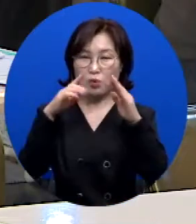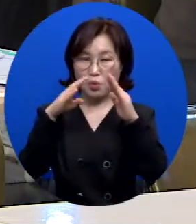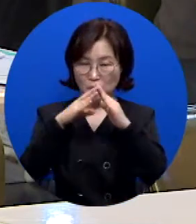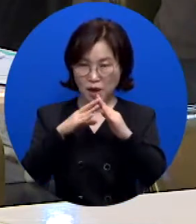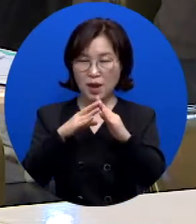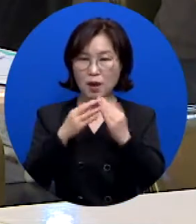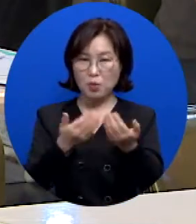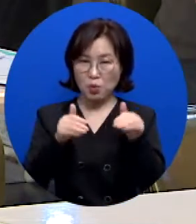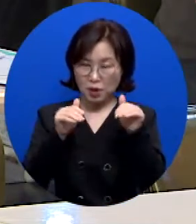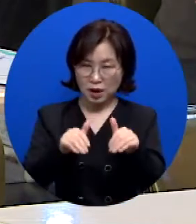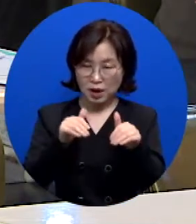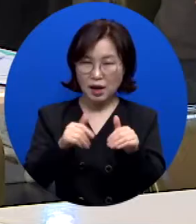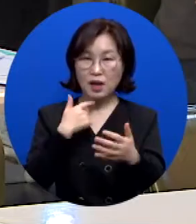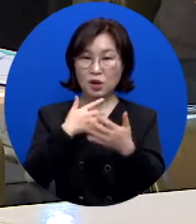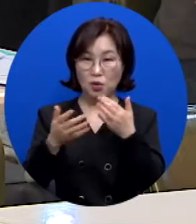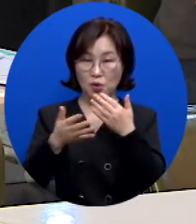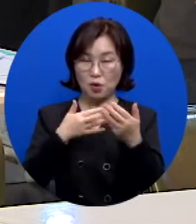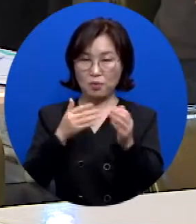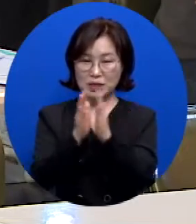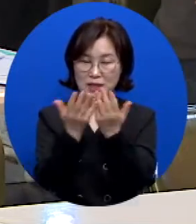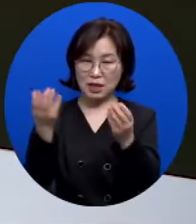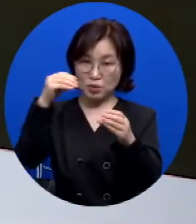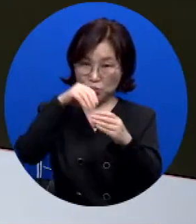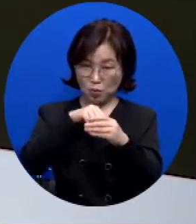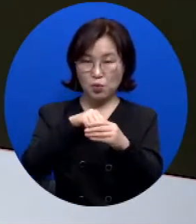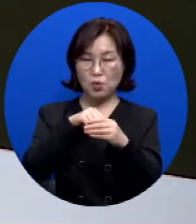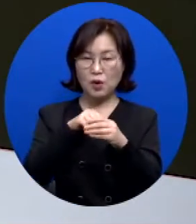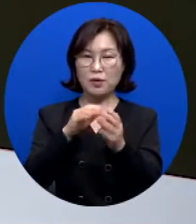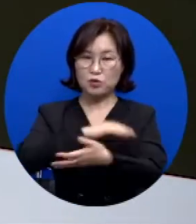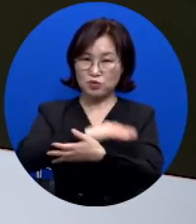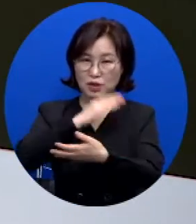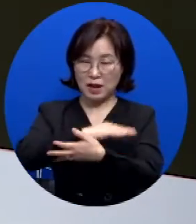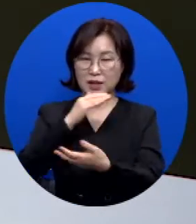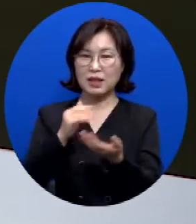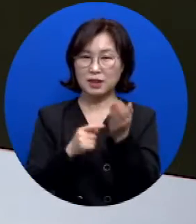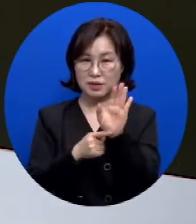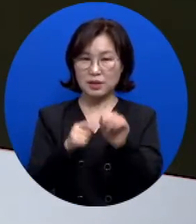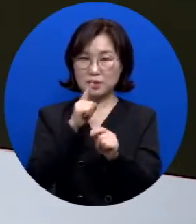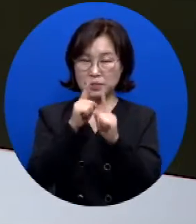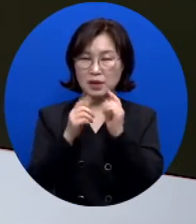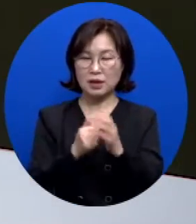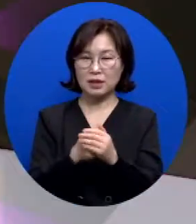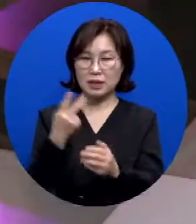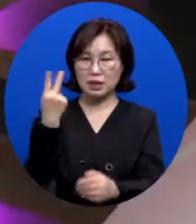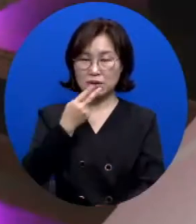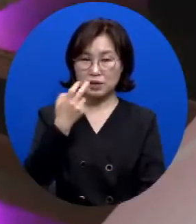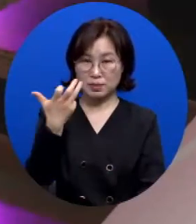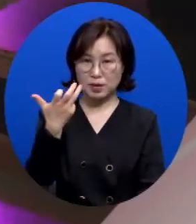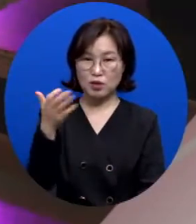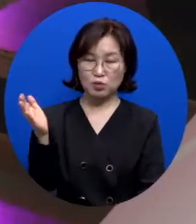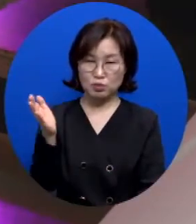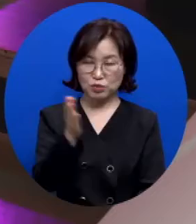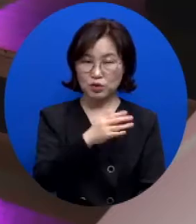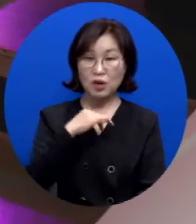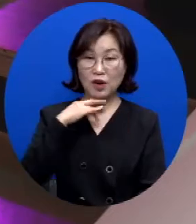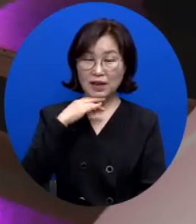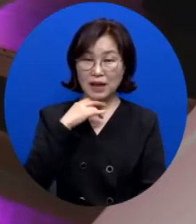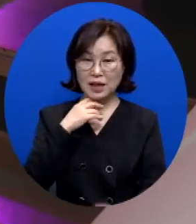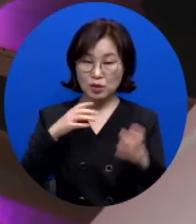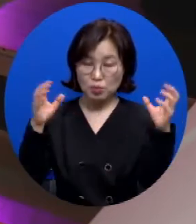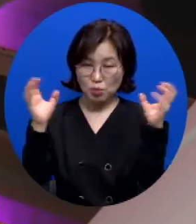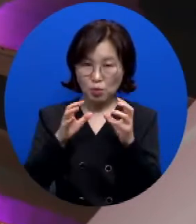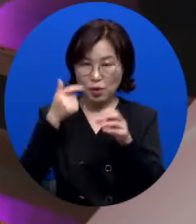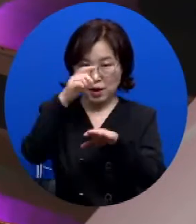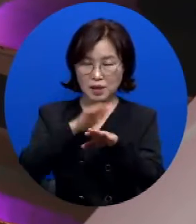와 교육 노하우를 공과에 담아 선보이게 됐다고 밝혔습니다 2018년부터 세대 통합 예배를 드리고 있는